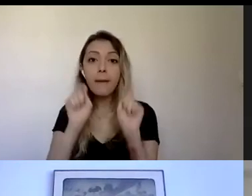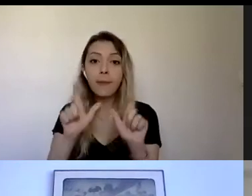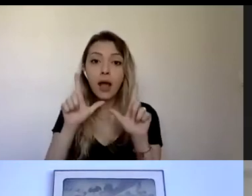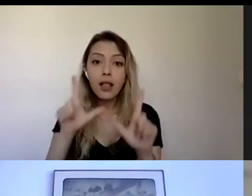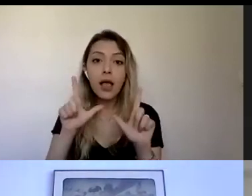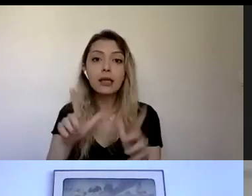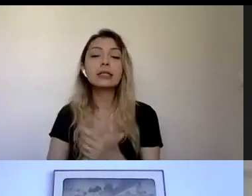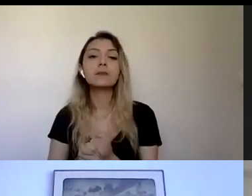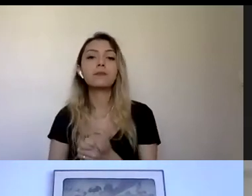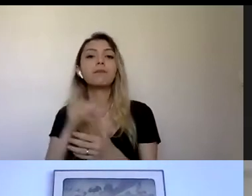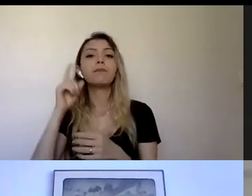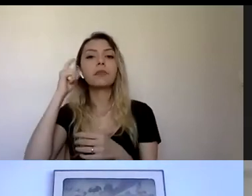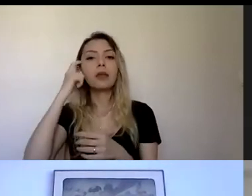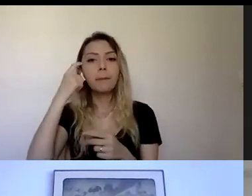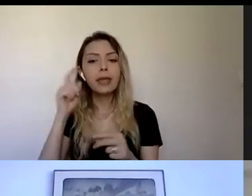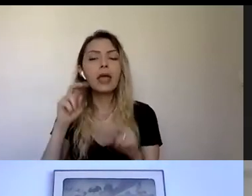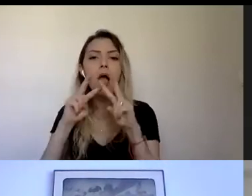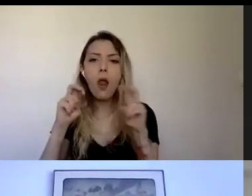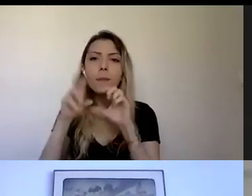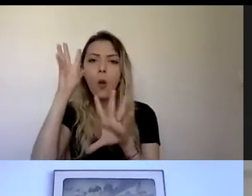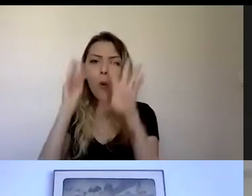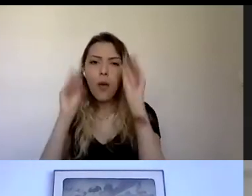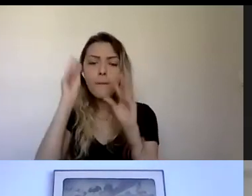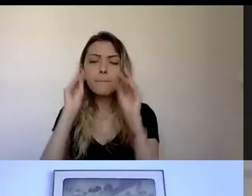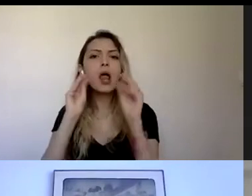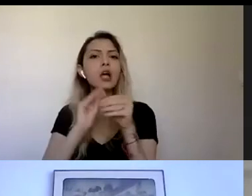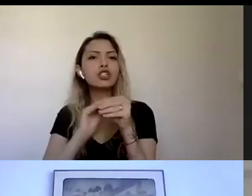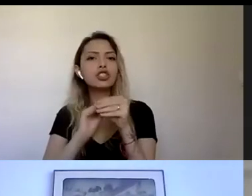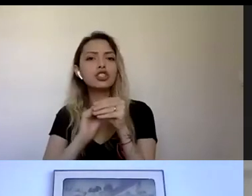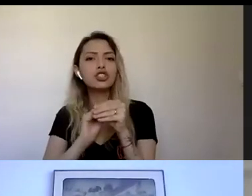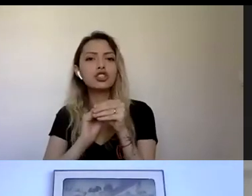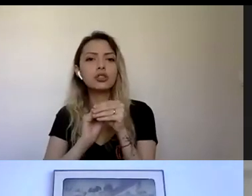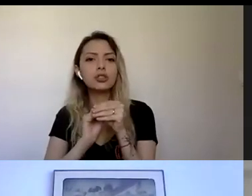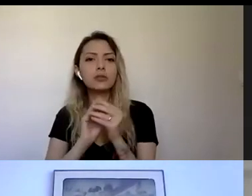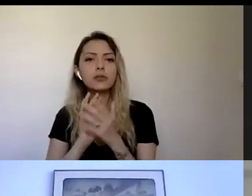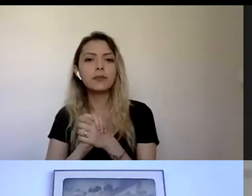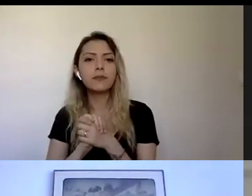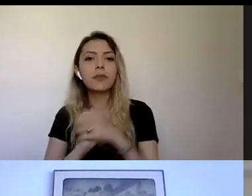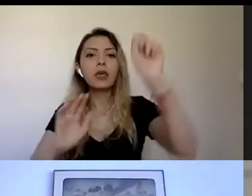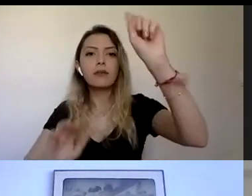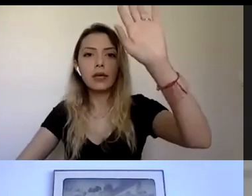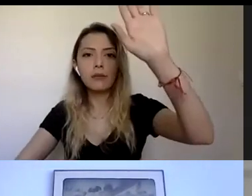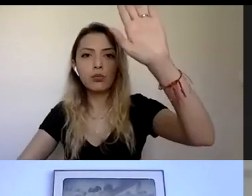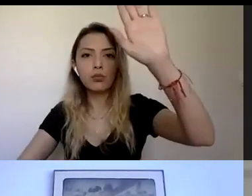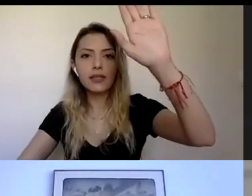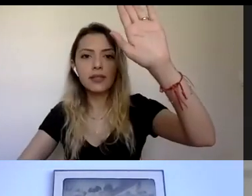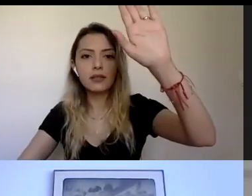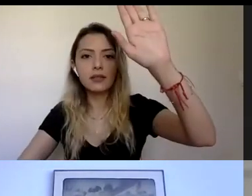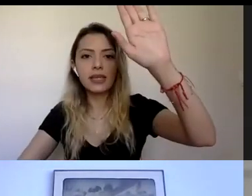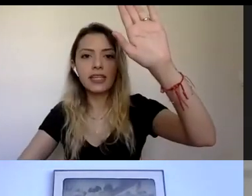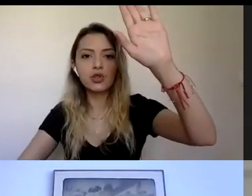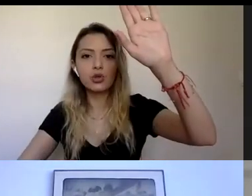veya izleme odaklı savunuculuktan, lobicilikten söz edilebiliyor mu? Bir başka katılımcımız da şunu sormuş. Bulunan izleme...